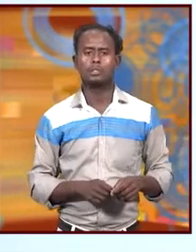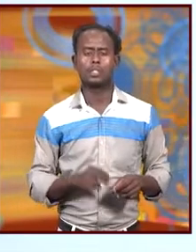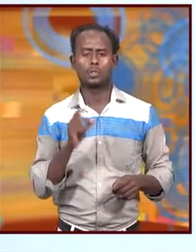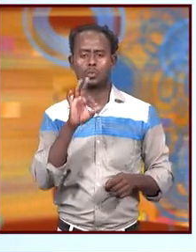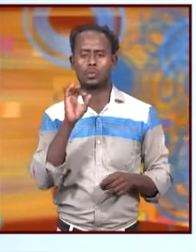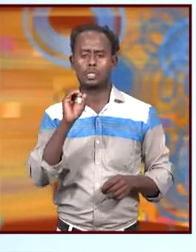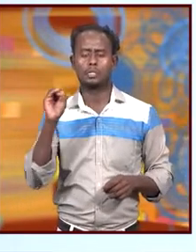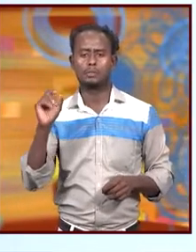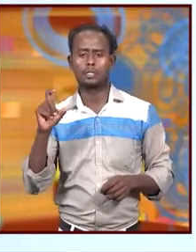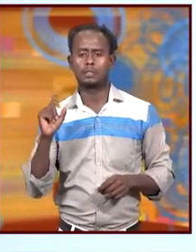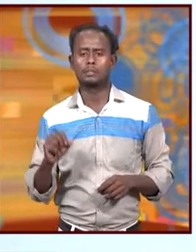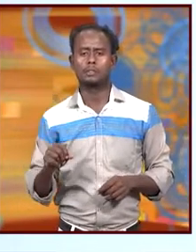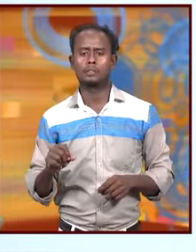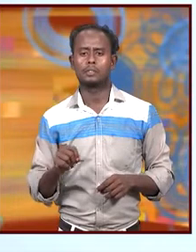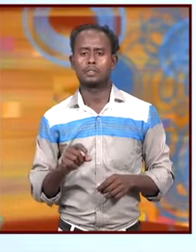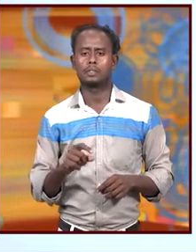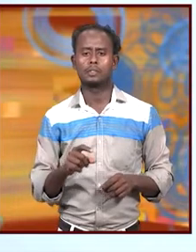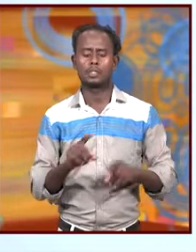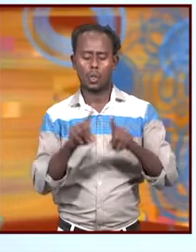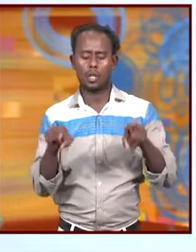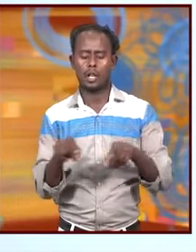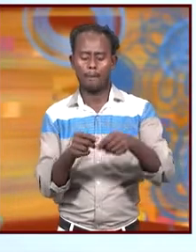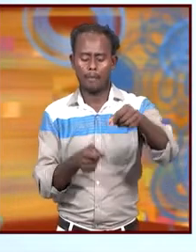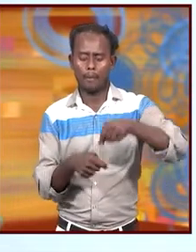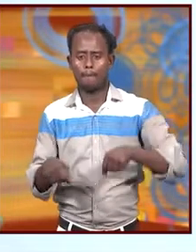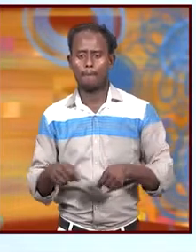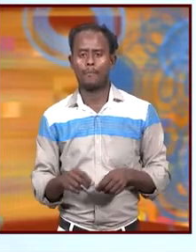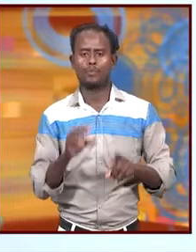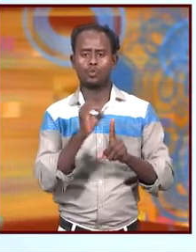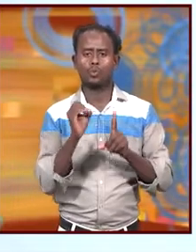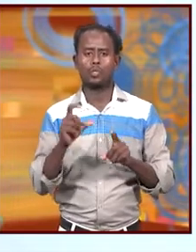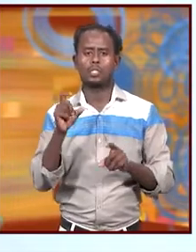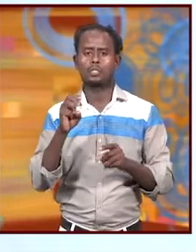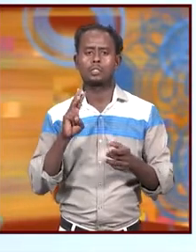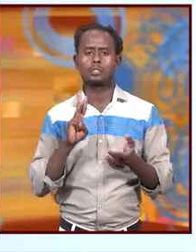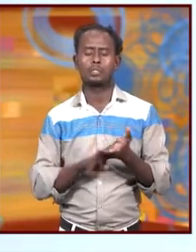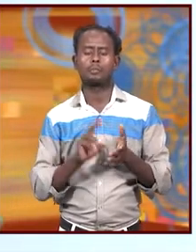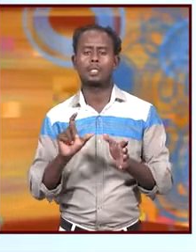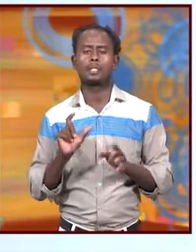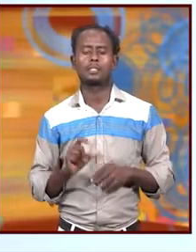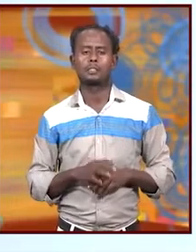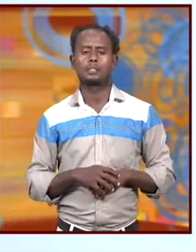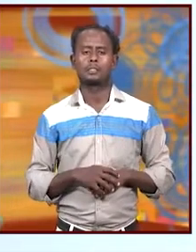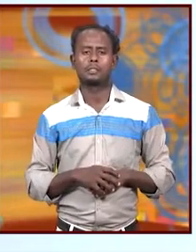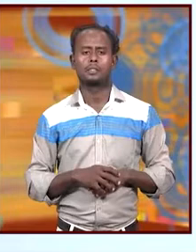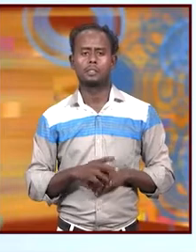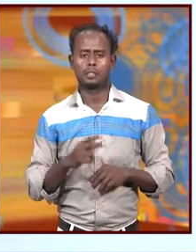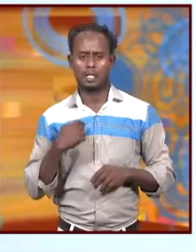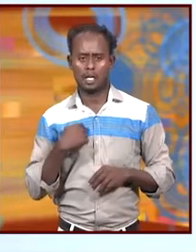800 சதுர சென்டிமீட்டர், சதுரத்தினுடைய பரப்பளவு 100 சதுர சென்டிமீட்டர். நாம் உருவாக்க